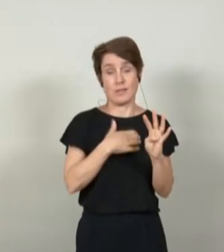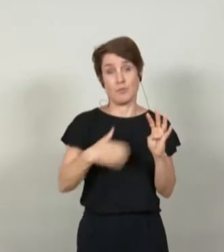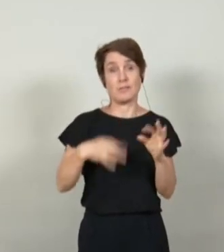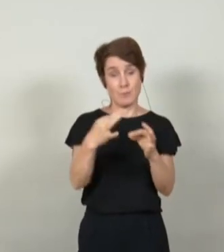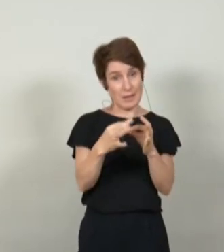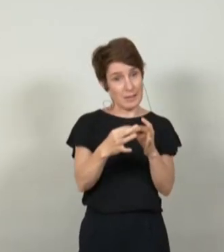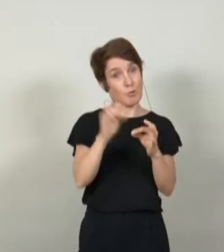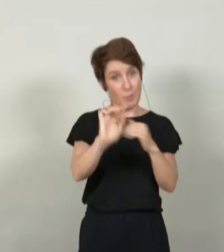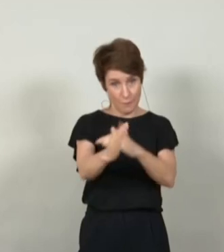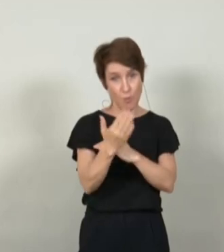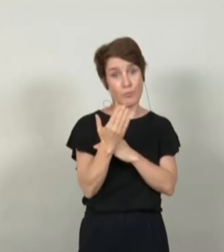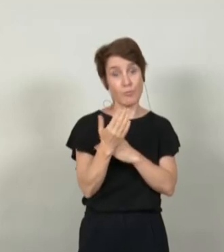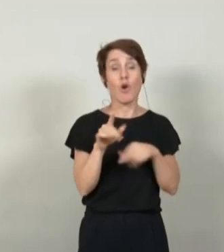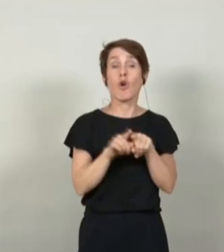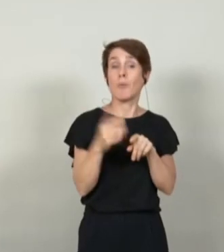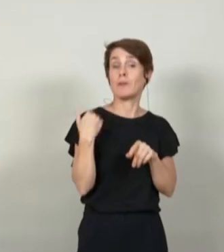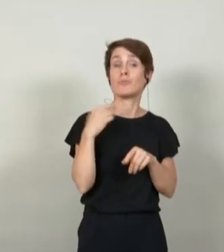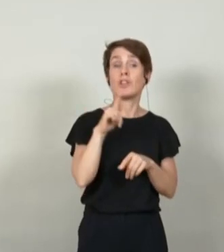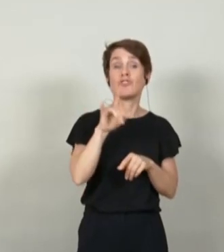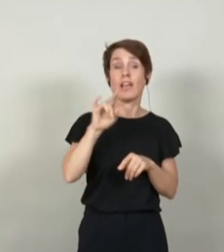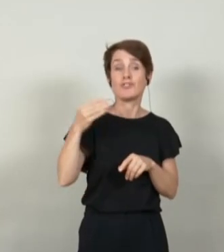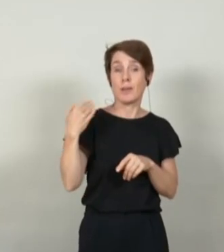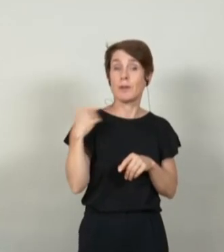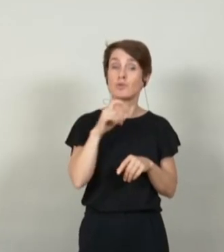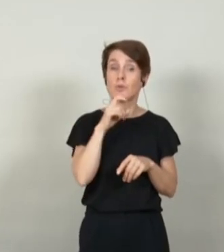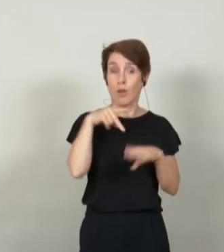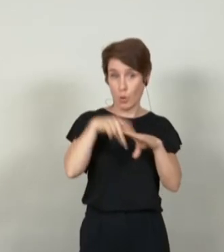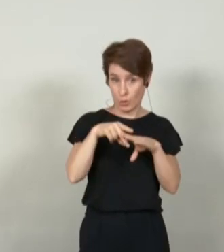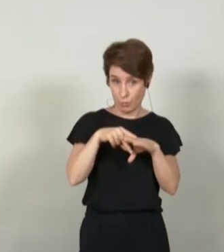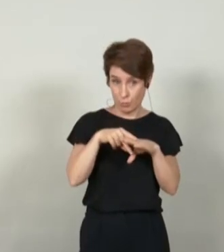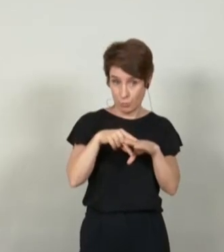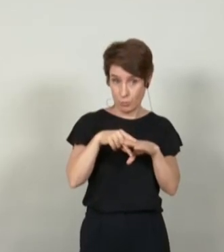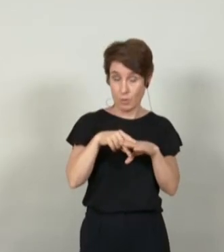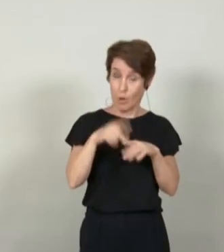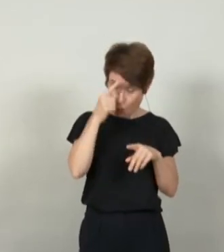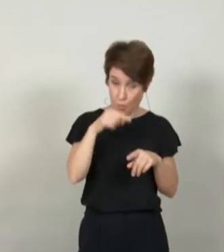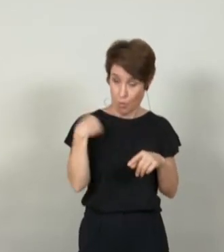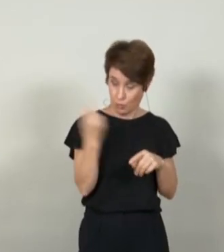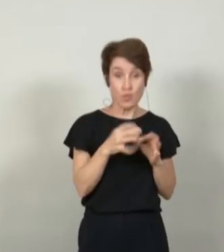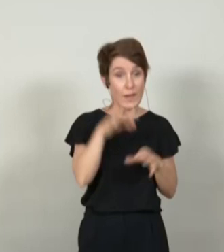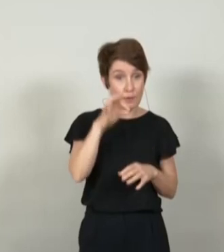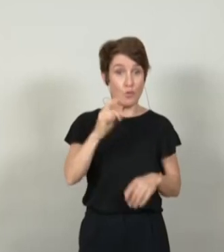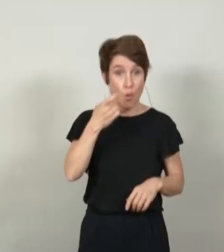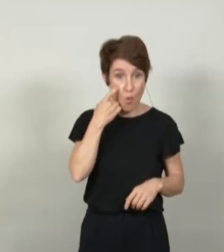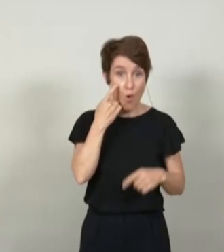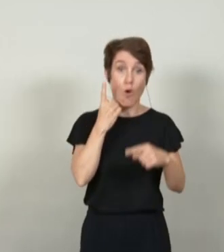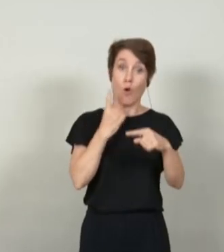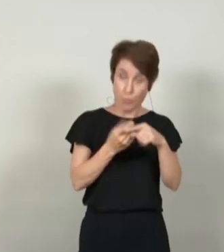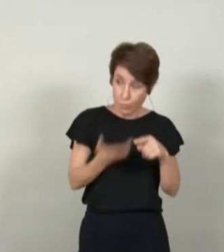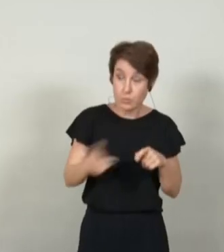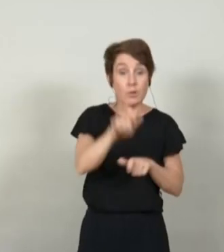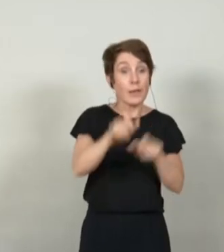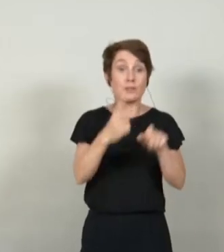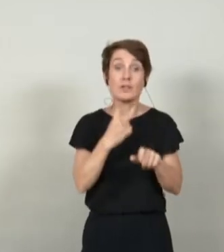sur le GHM on débute conseil afin que tous les élus grenoblois mais aussi que tous les grenobloises et les grenobloises et en retour sur